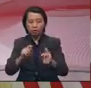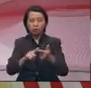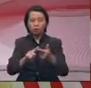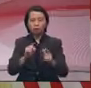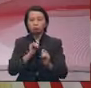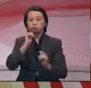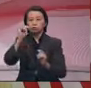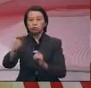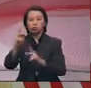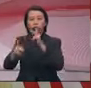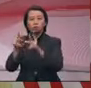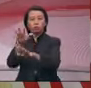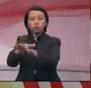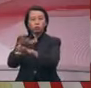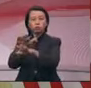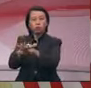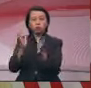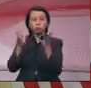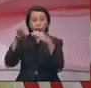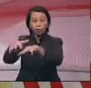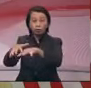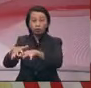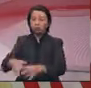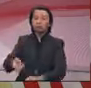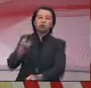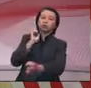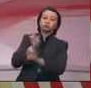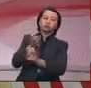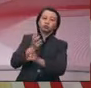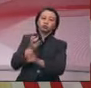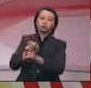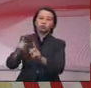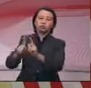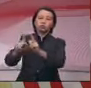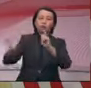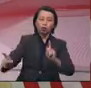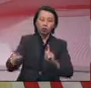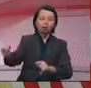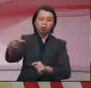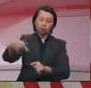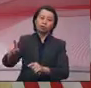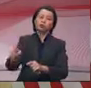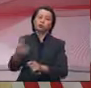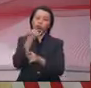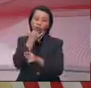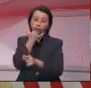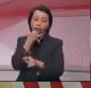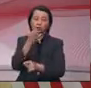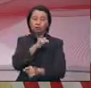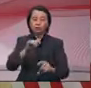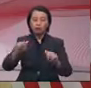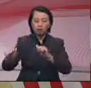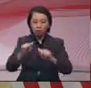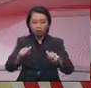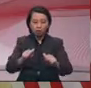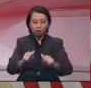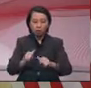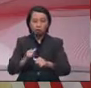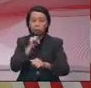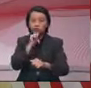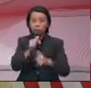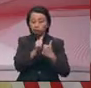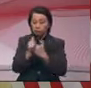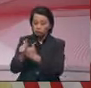melibatkan kehadiran orang ramai yang menyukarkan penjarakan sosial dan aktiviti yang melanggar